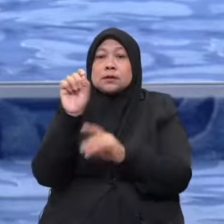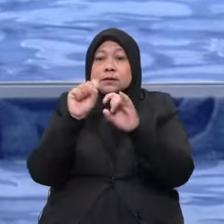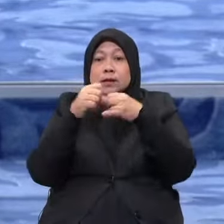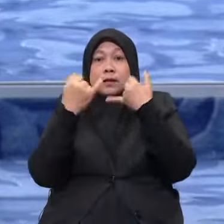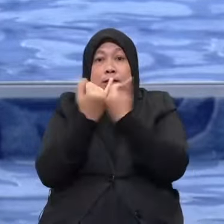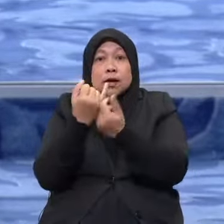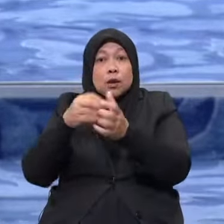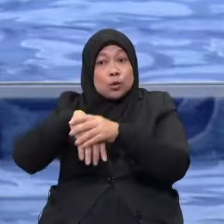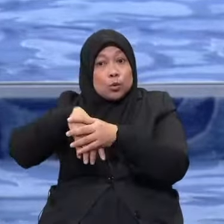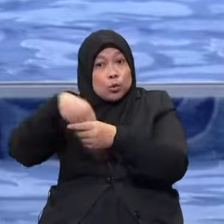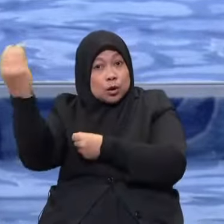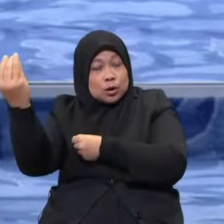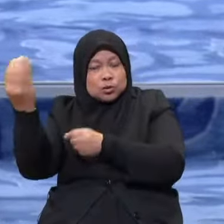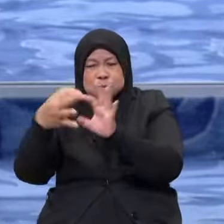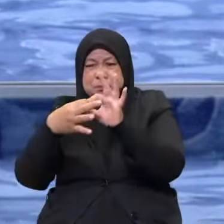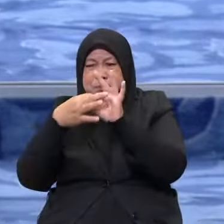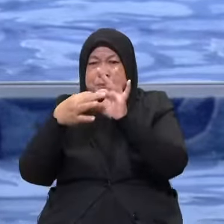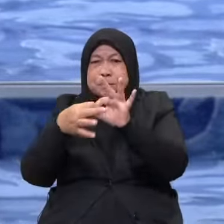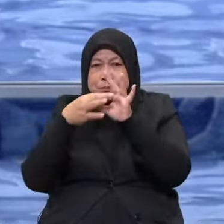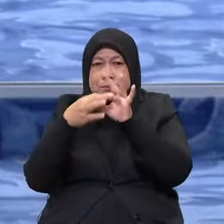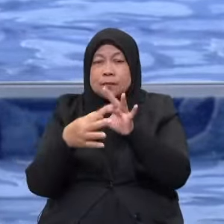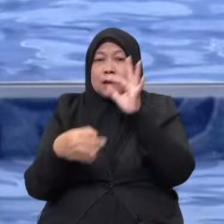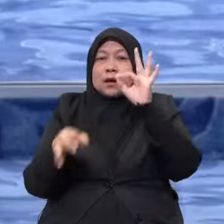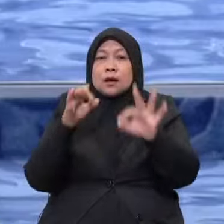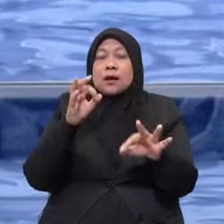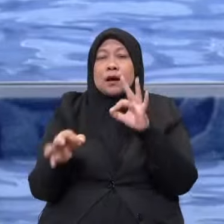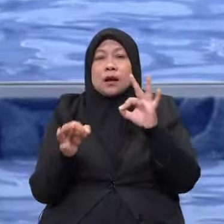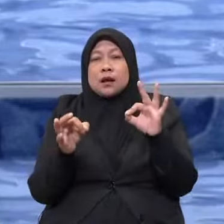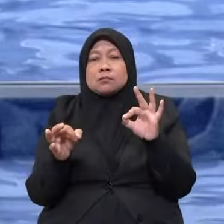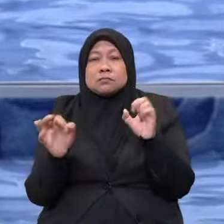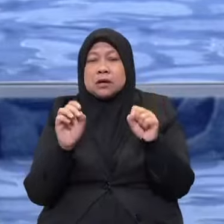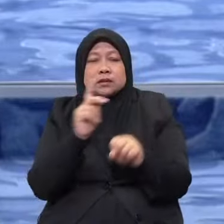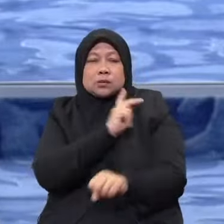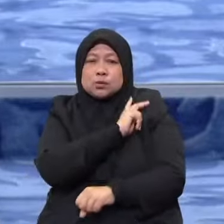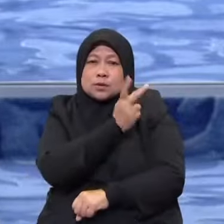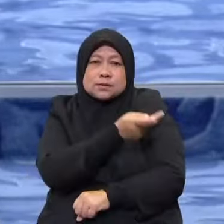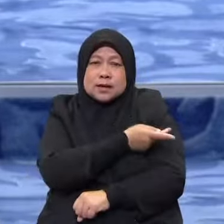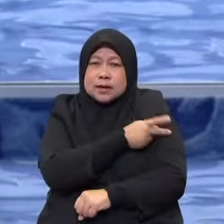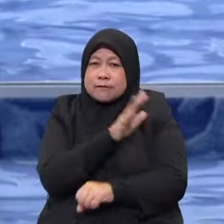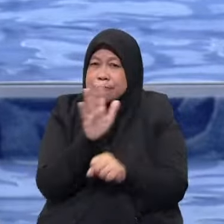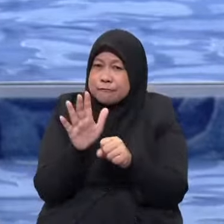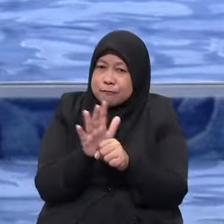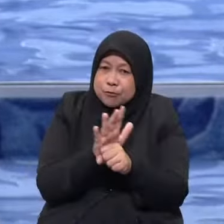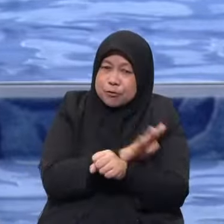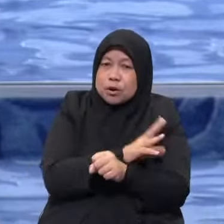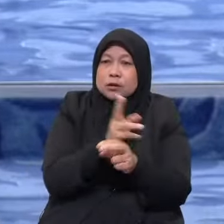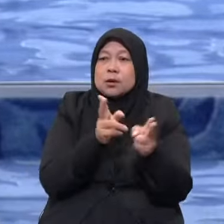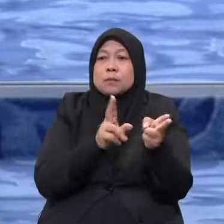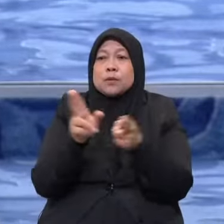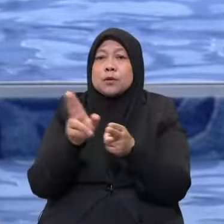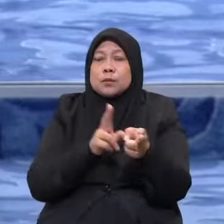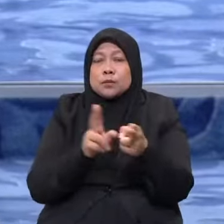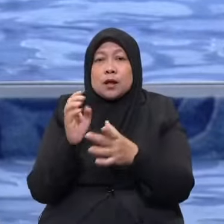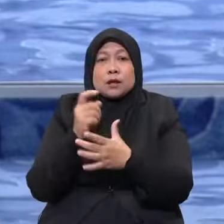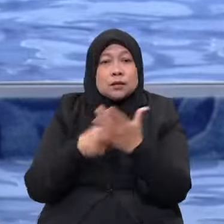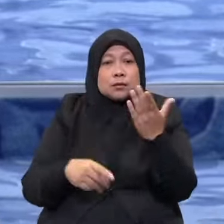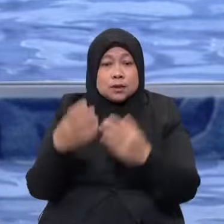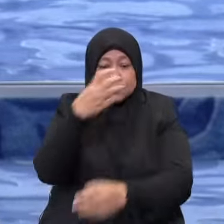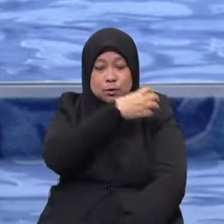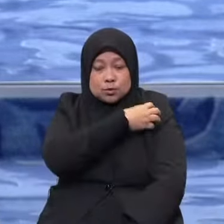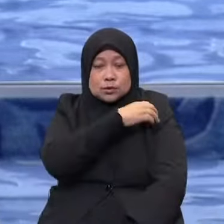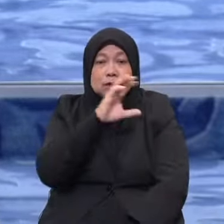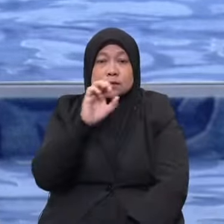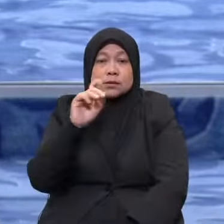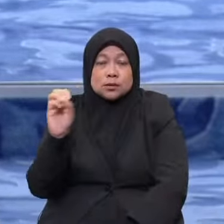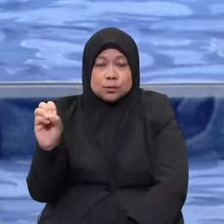asing nak bekerjasama kalau dia tidak kuasai majoriti atau mengurus atau jadi pengurusi dan